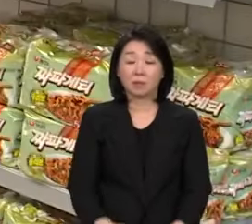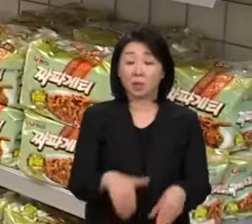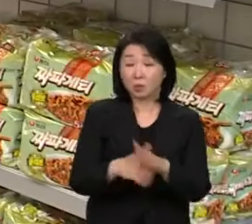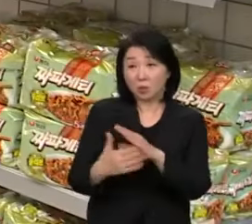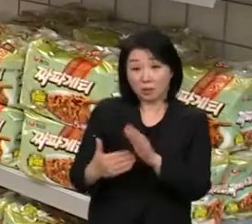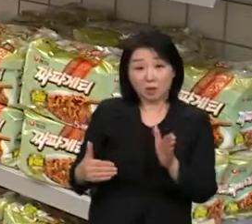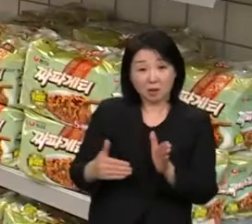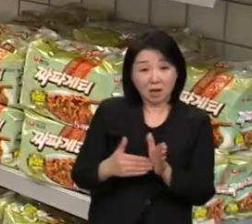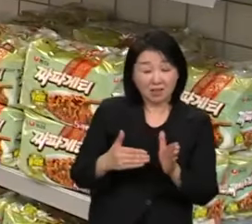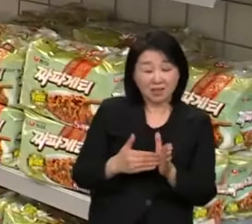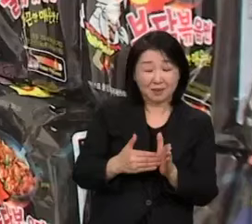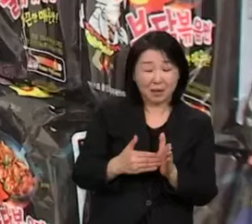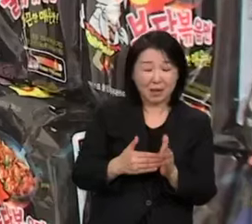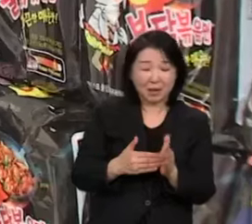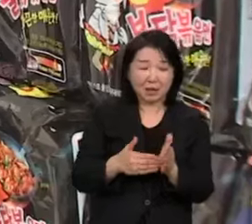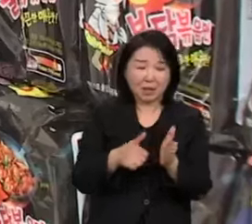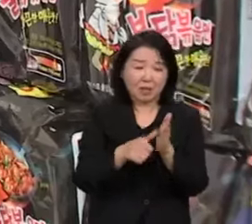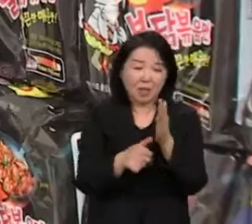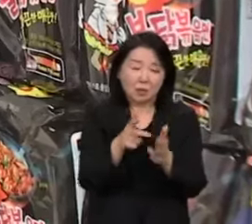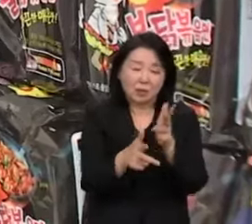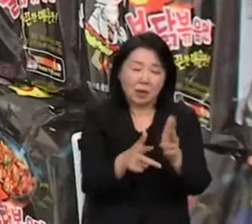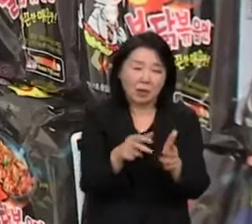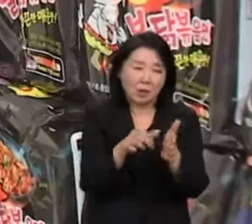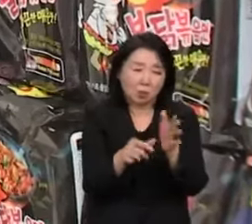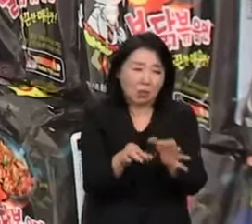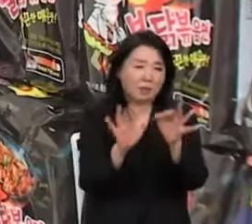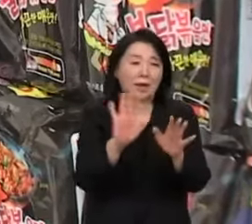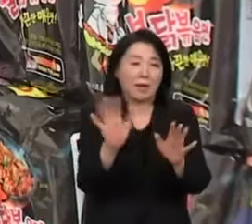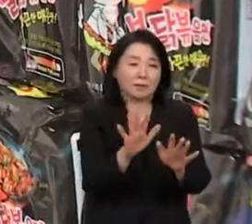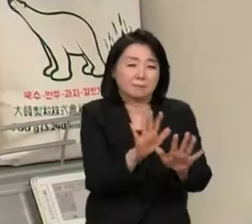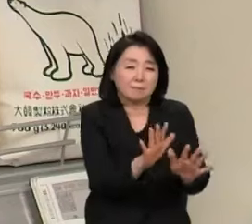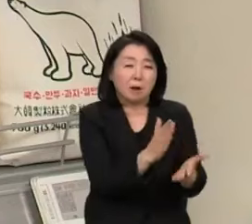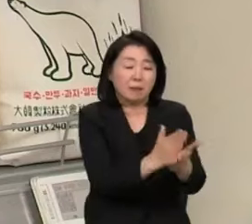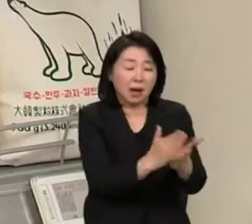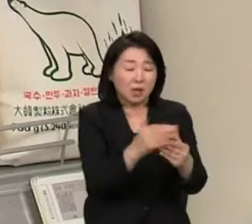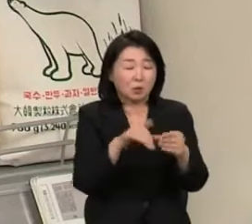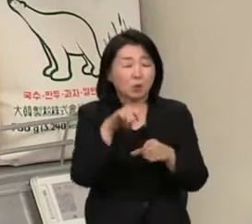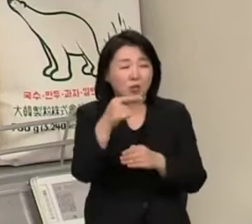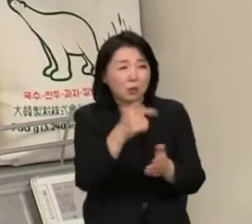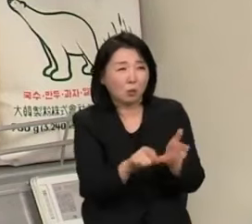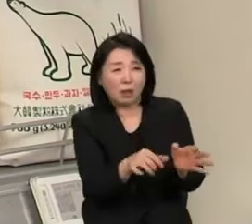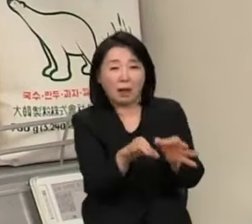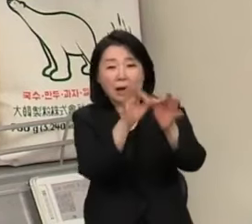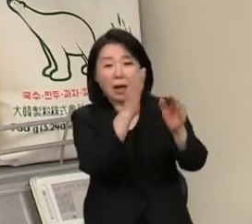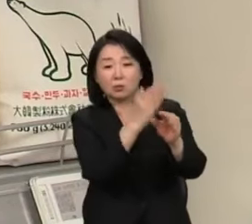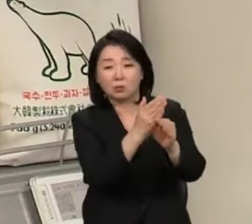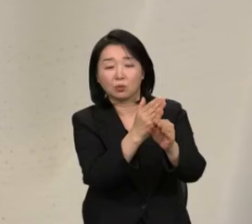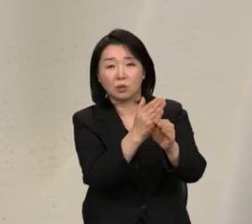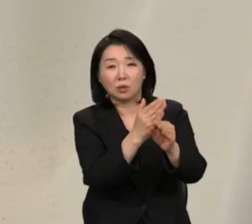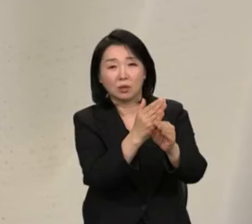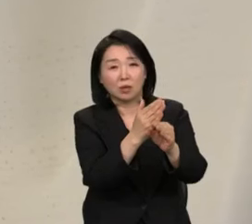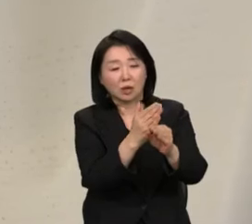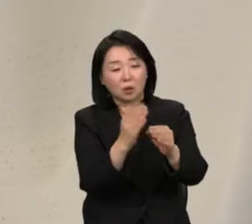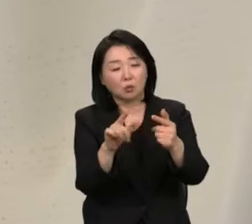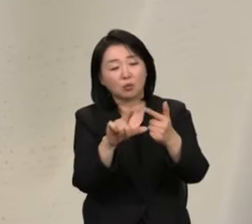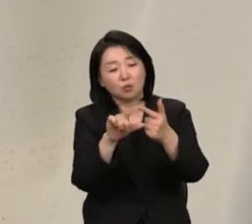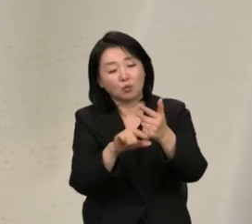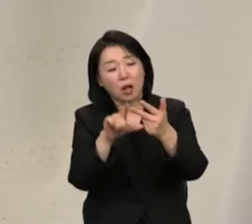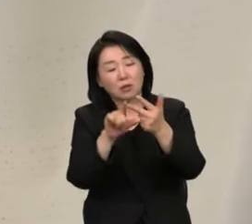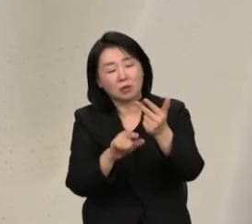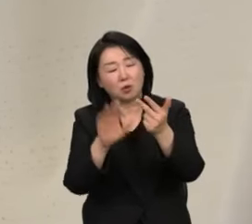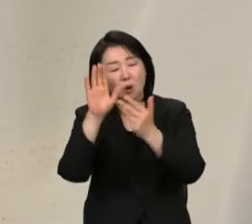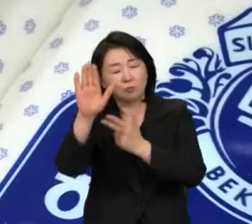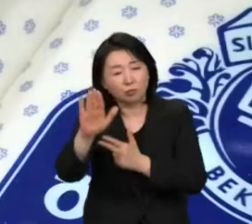이전까진 눌러왔던 제조사들의 가격 인상이 총선 이후 줄을 잇는 가운데 하반기엔 물가가 안정될 걸로